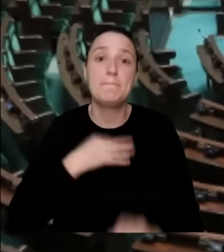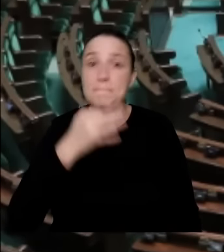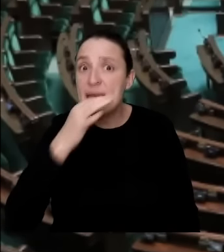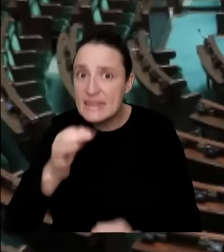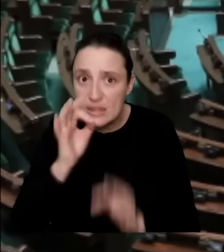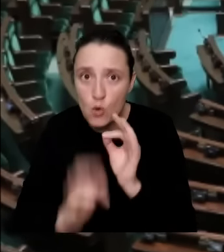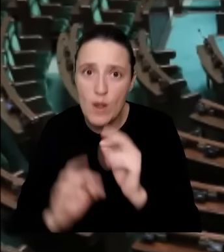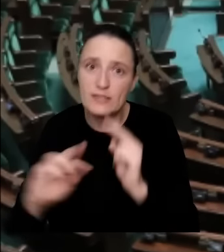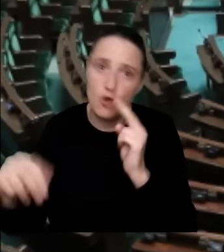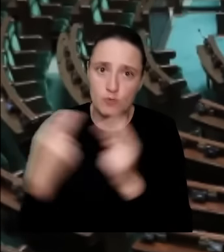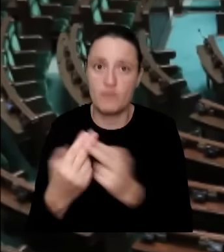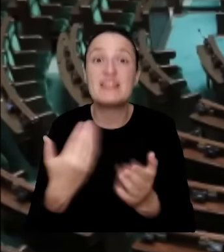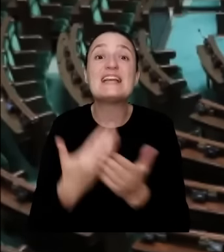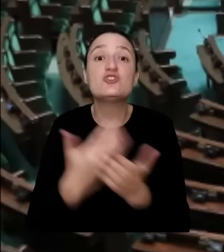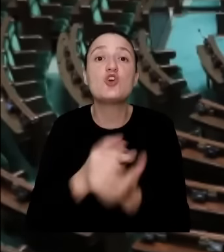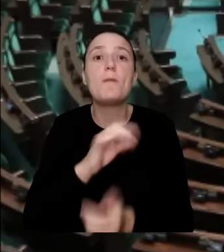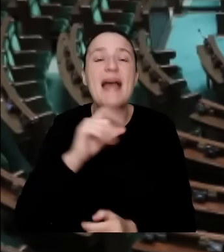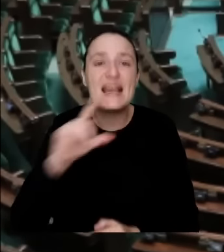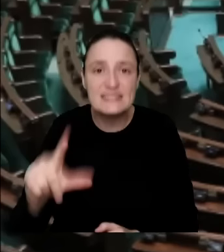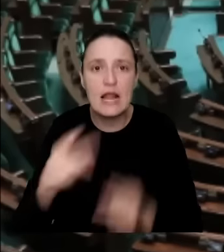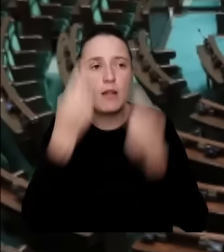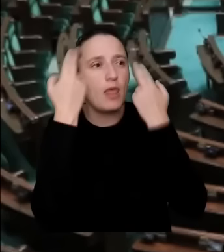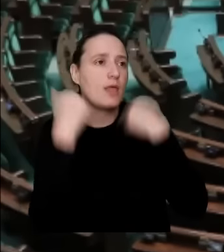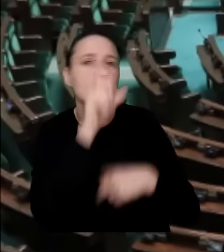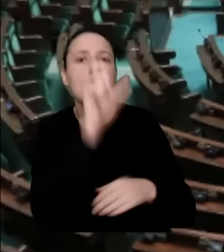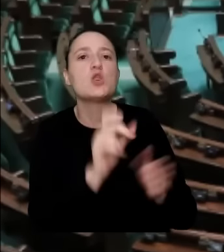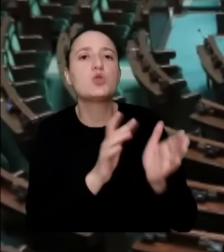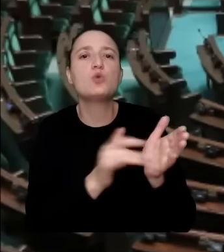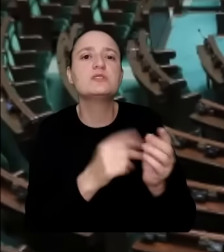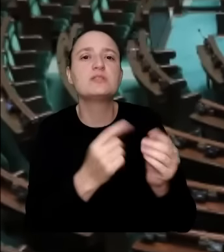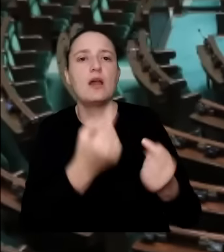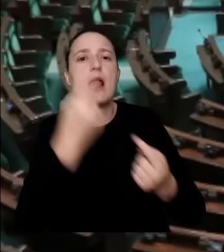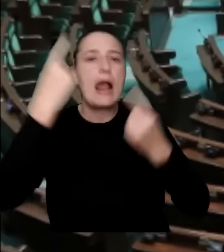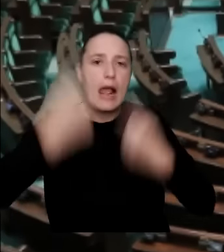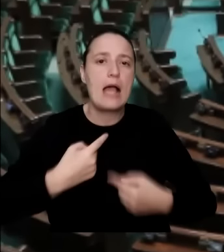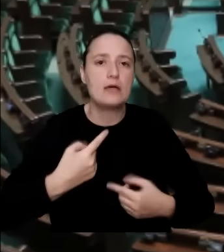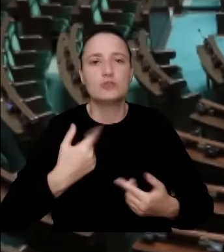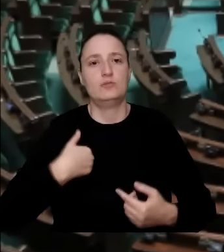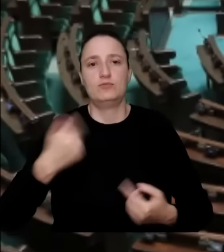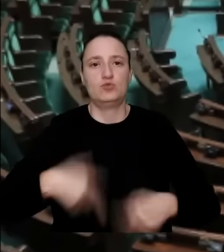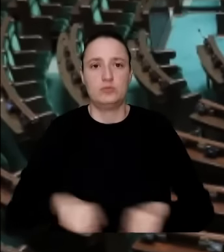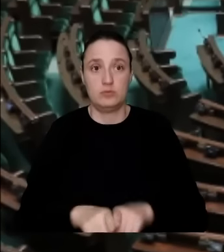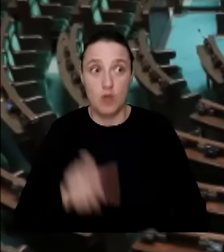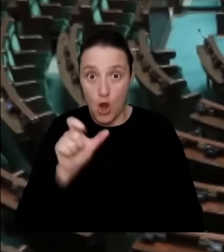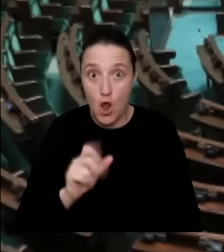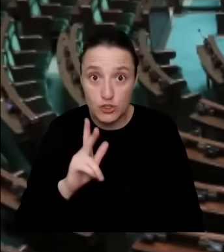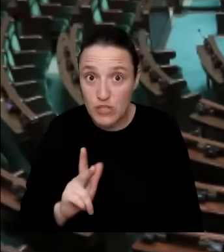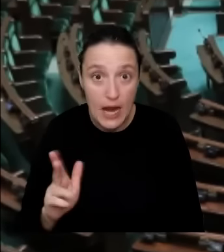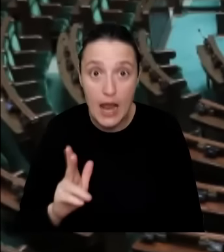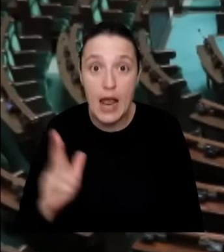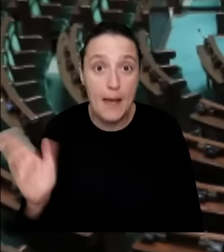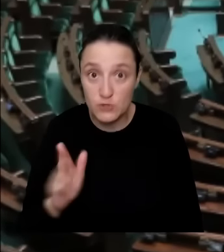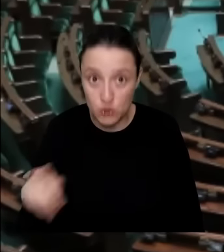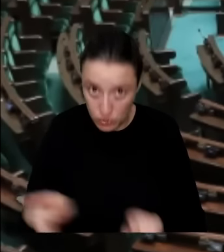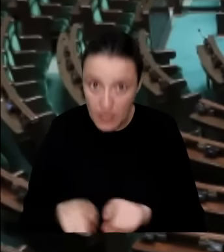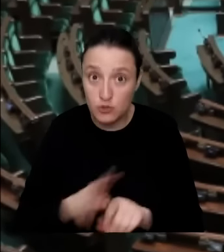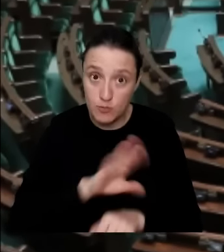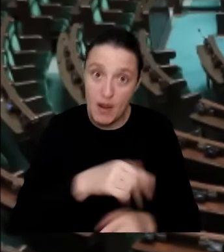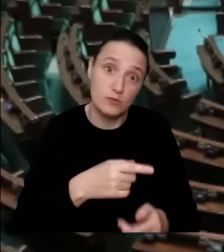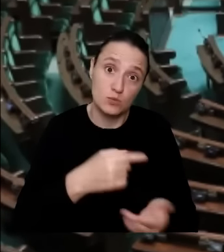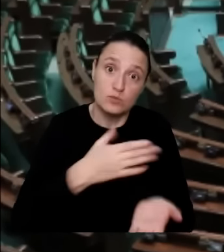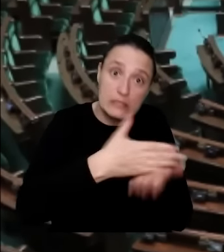py u Donalda Tuska czy kiniak Kamysz też ma jakiś dług do spłaty jakieś zobowiązania wobec V